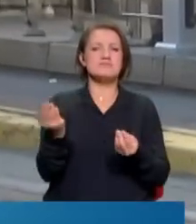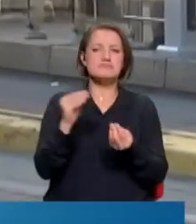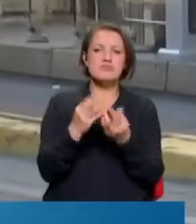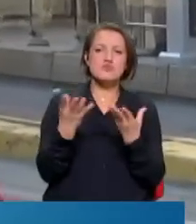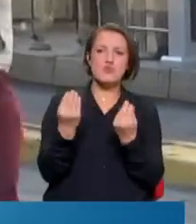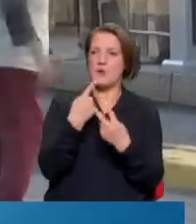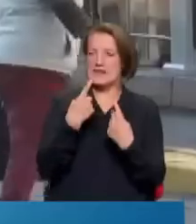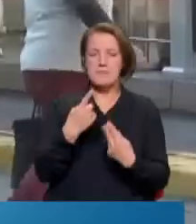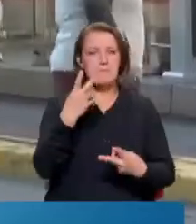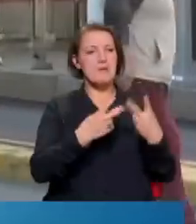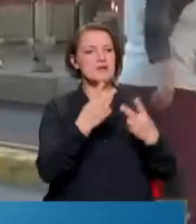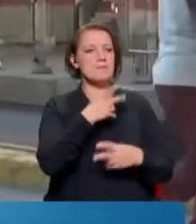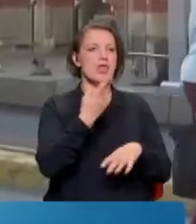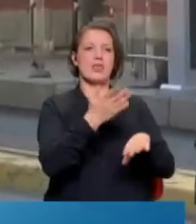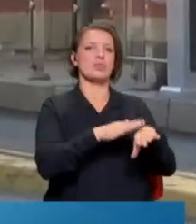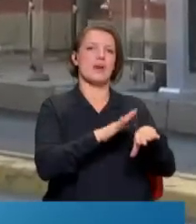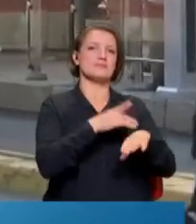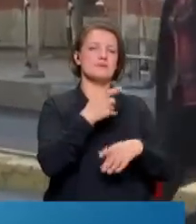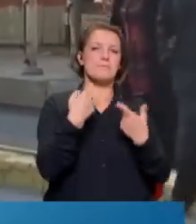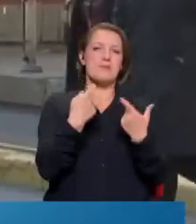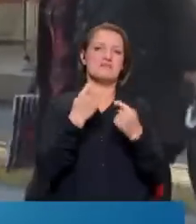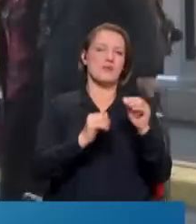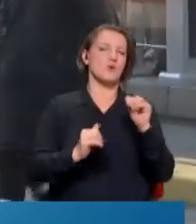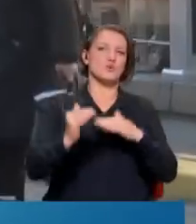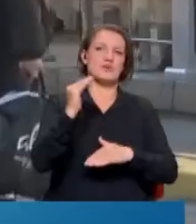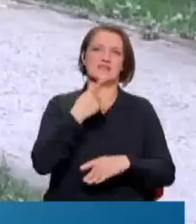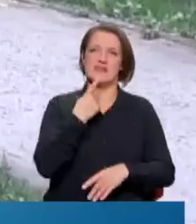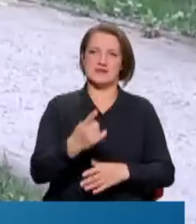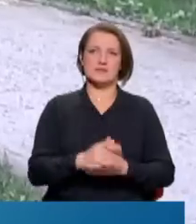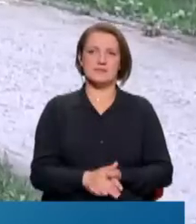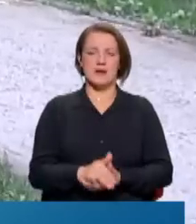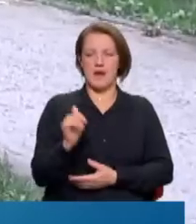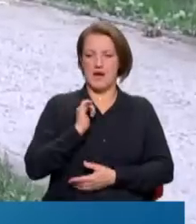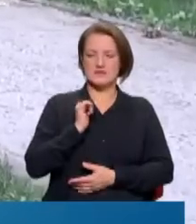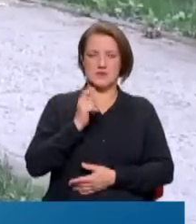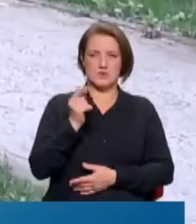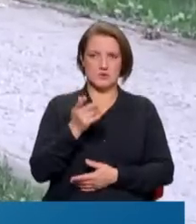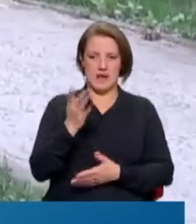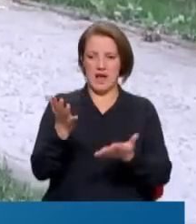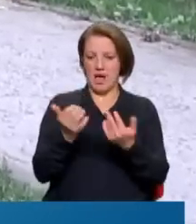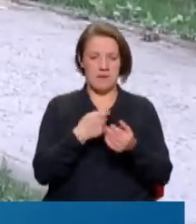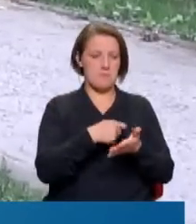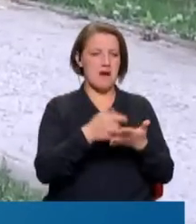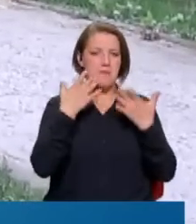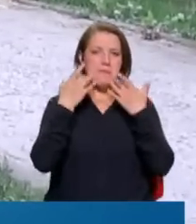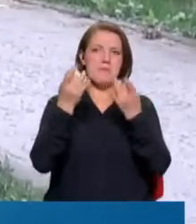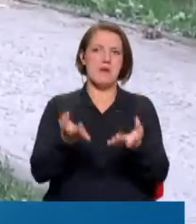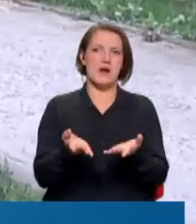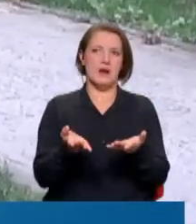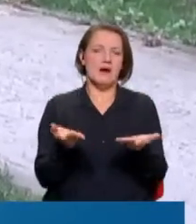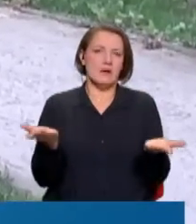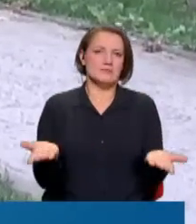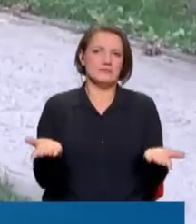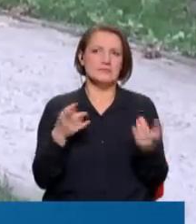bulur Kimi de belediyeler ne yapsın maliyetler yüksek diye konuştu asgeri ücretle aldığım maaş belli